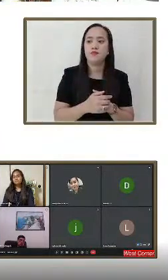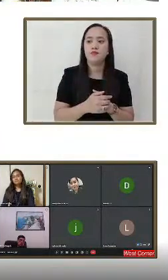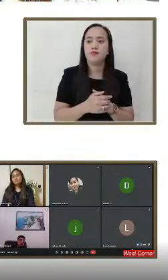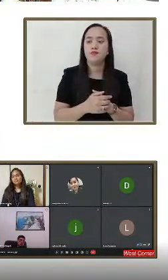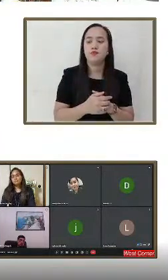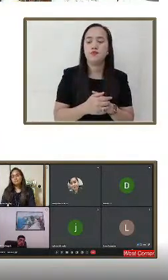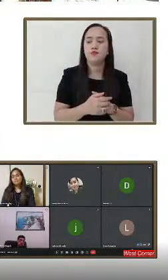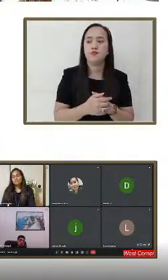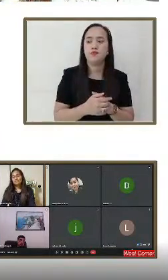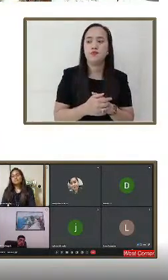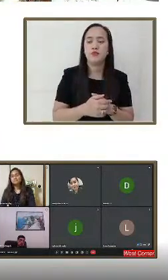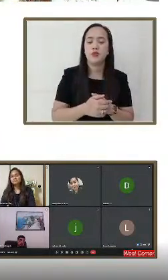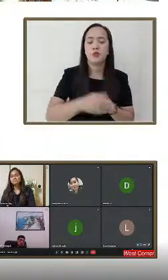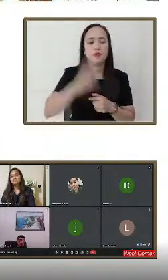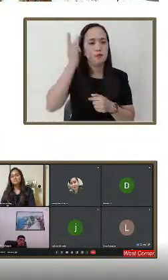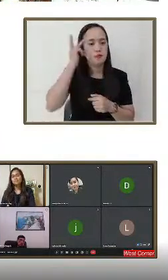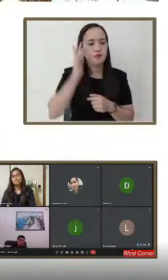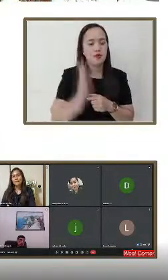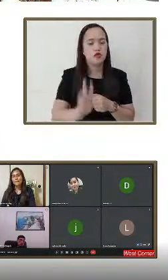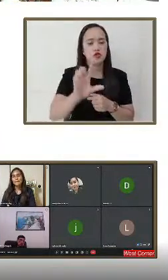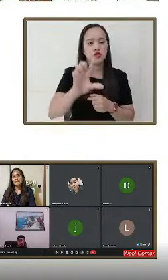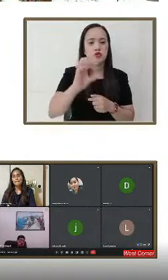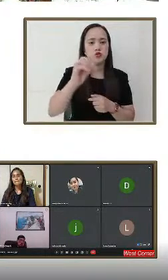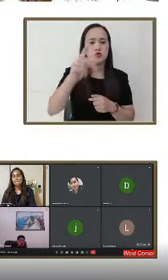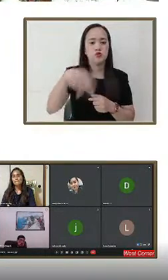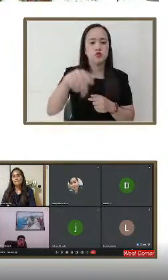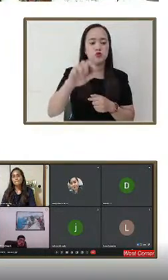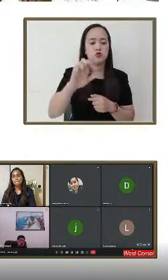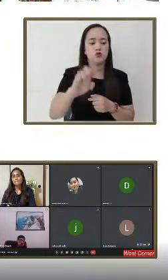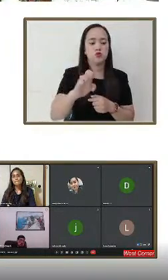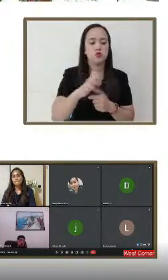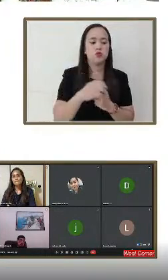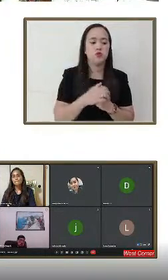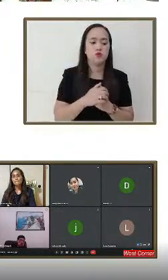naman po sa Mindanao. And ganun din po,